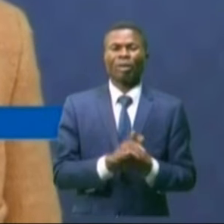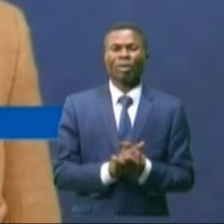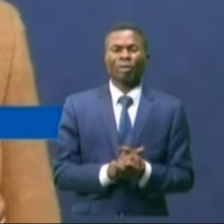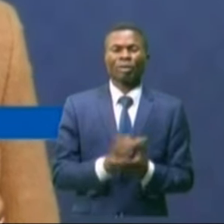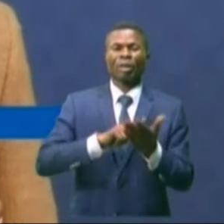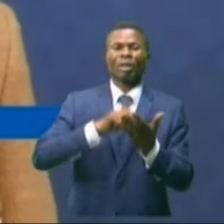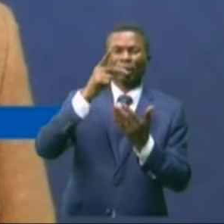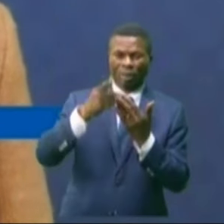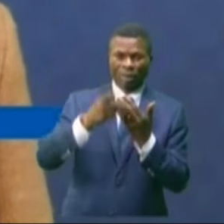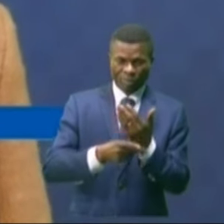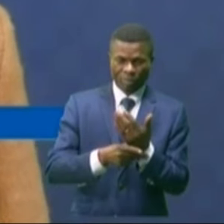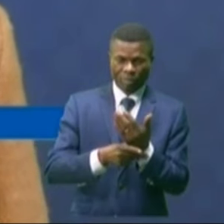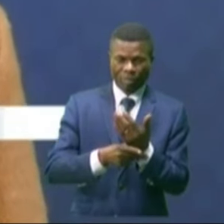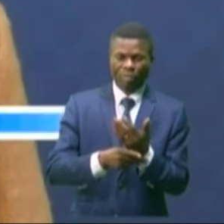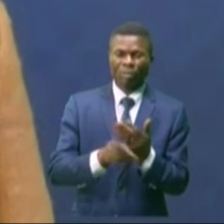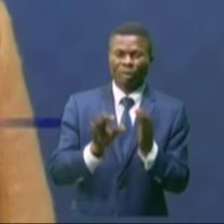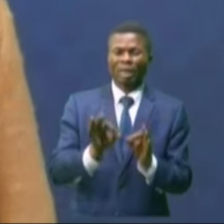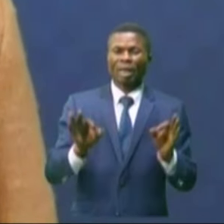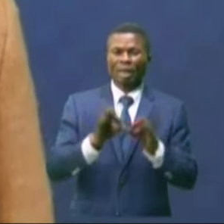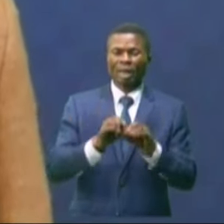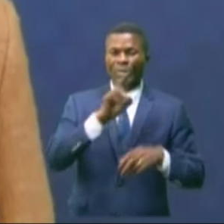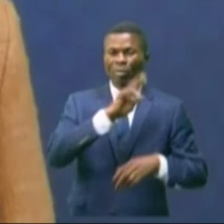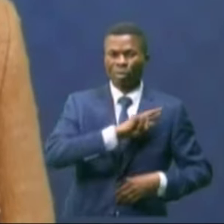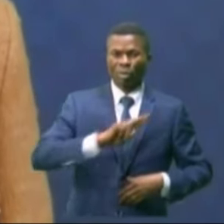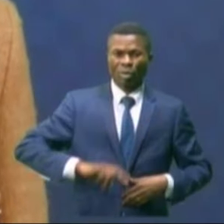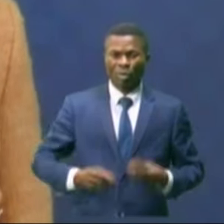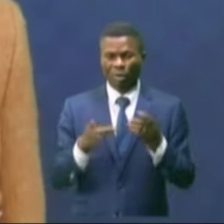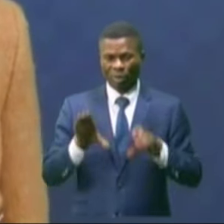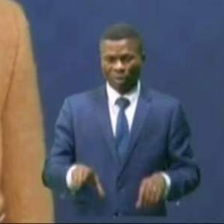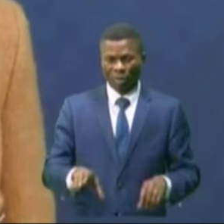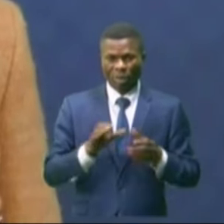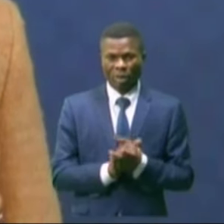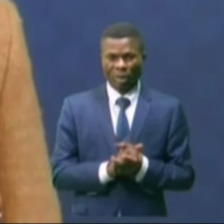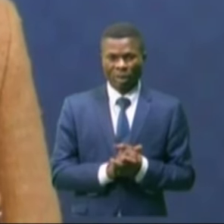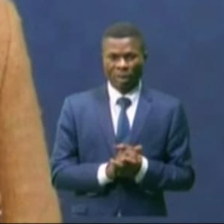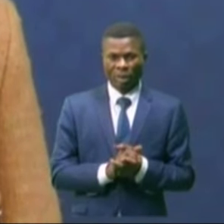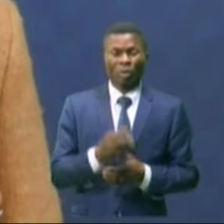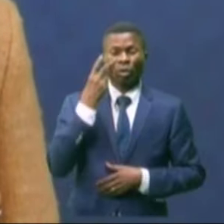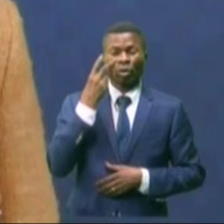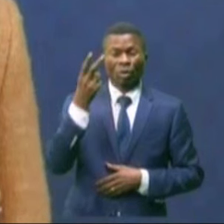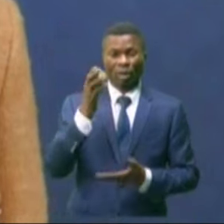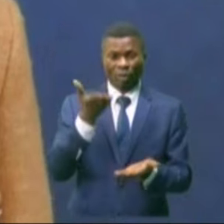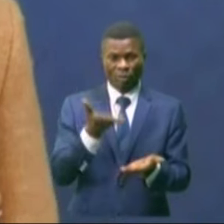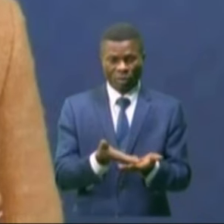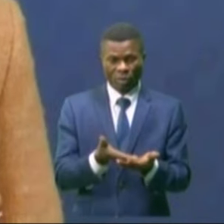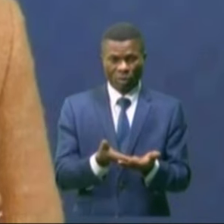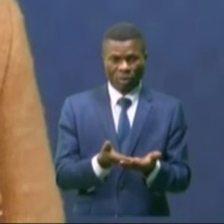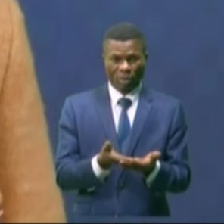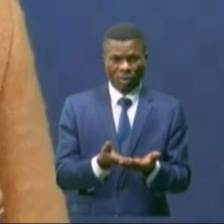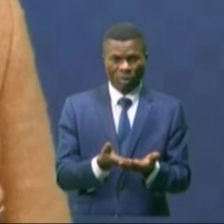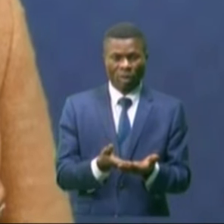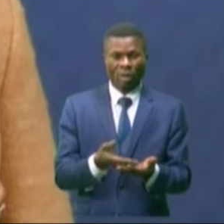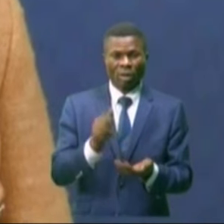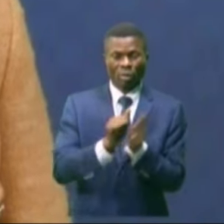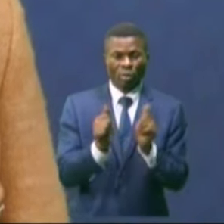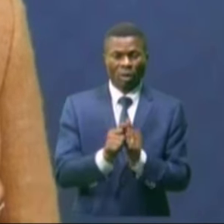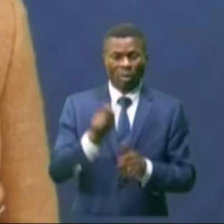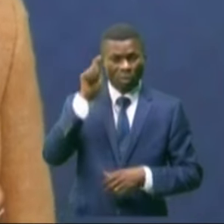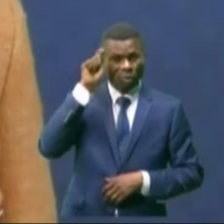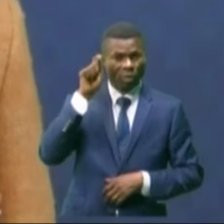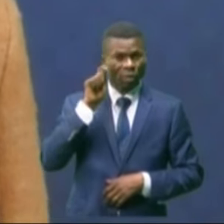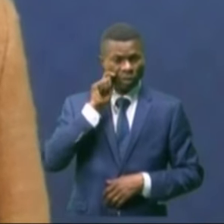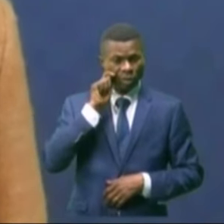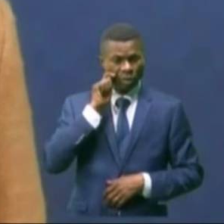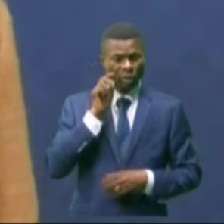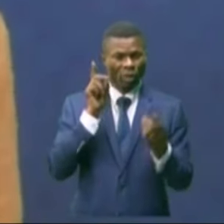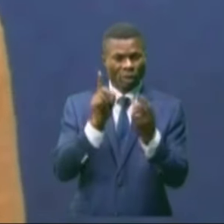de formation ici en RDC. Et on sait qu'avec plus d'inclusion, plus d'égalité de sexe, les résultats